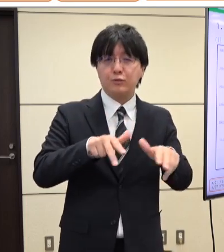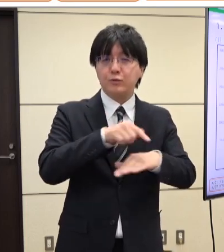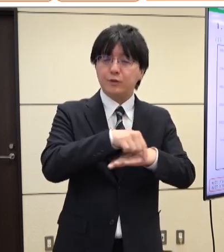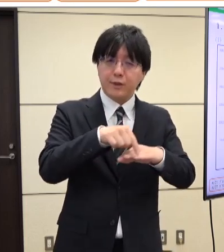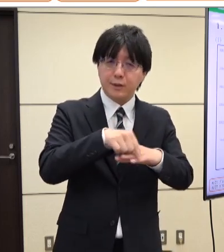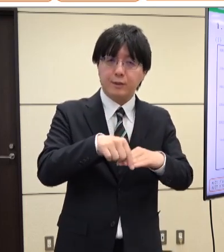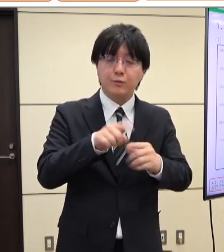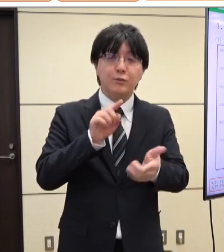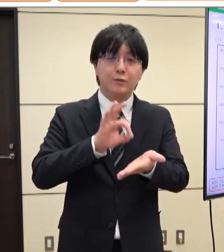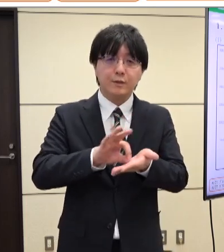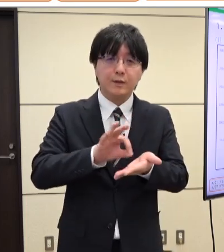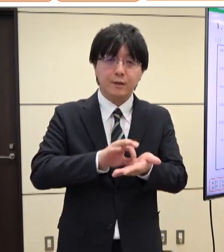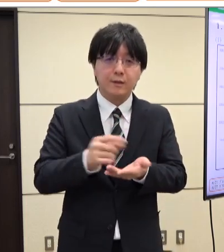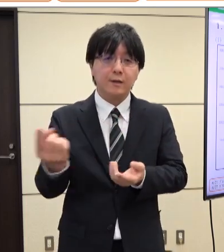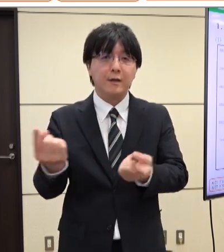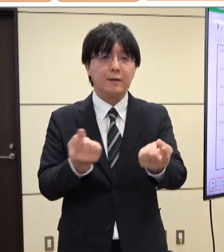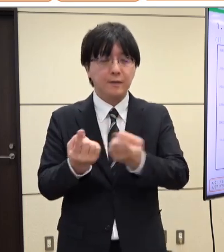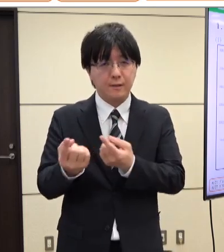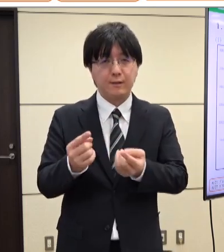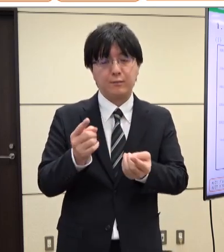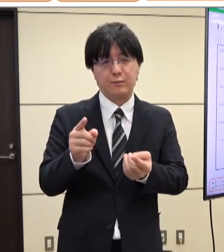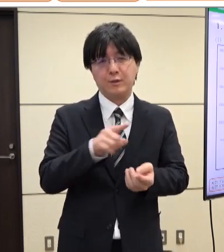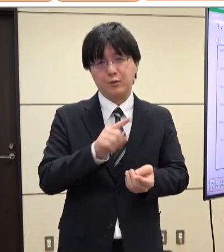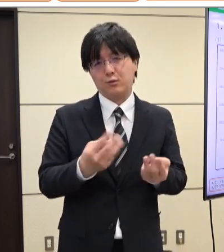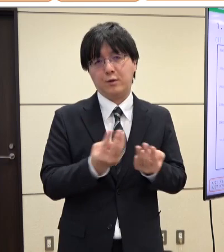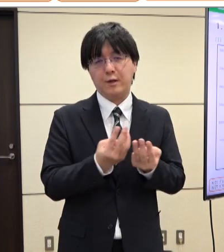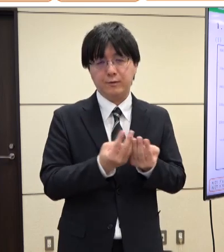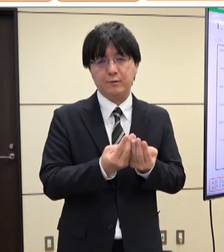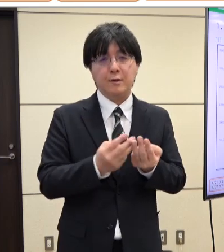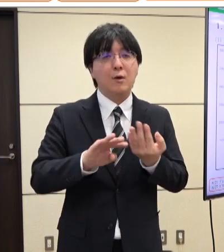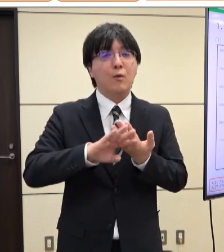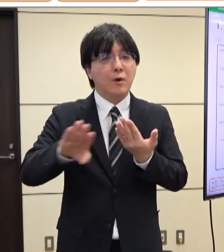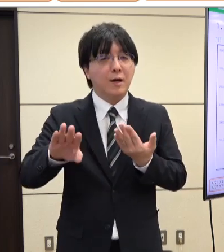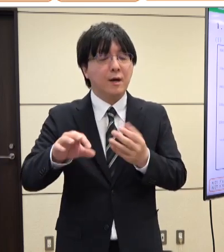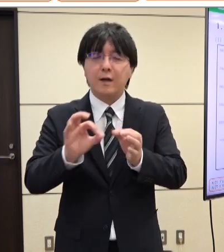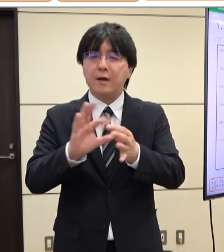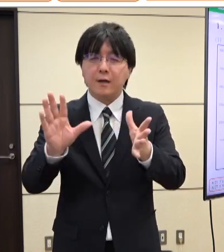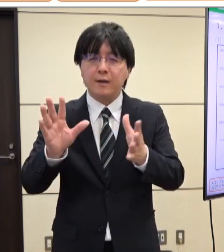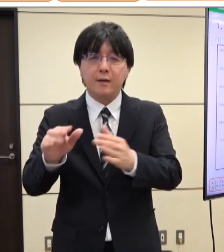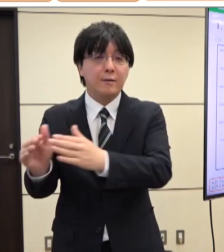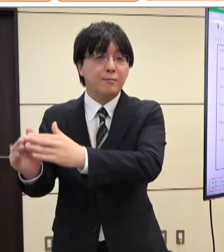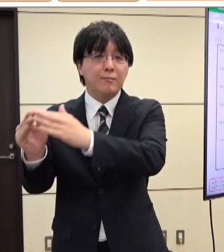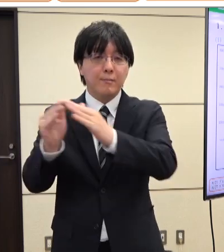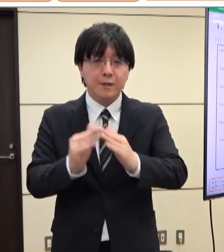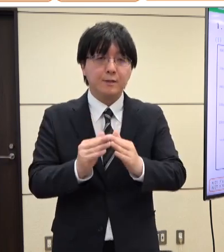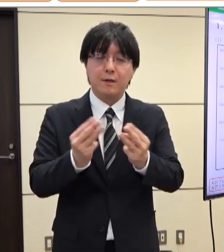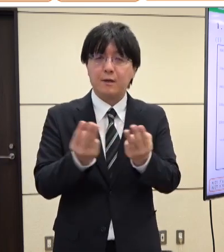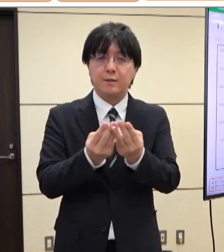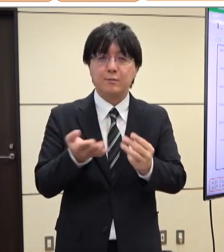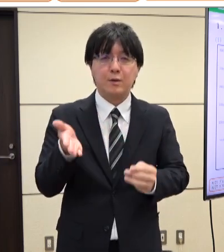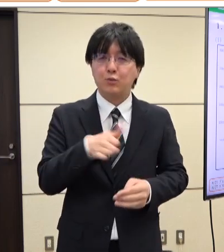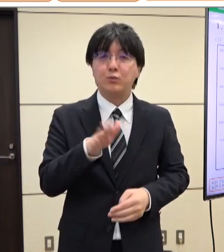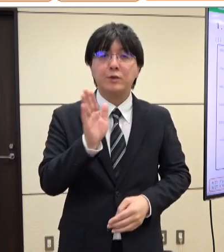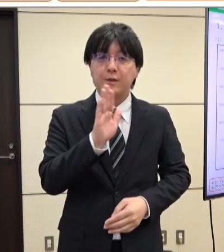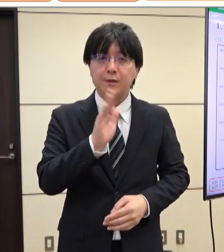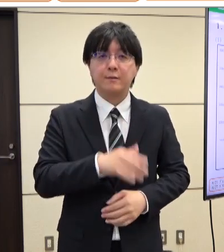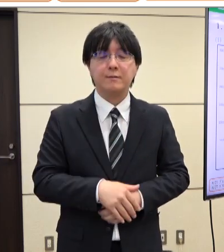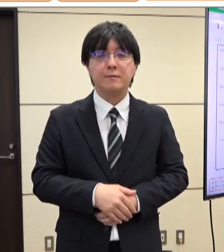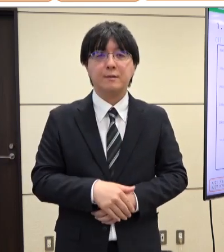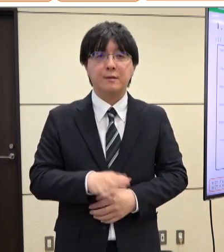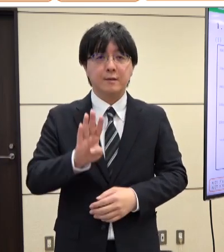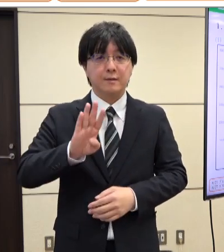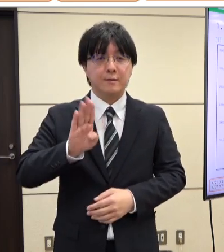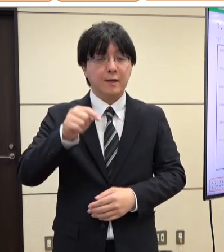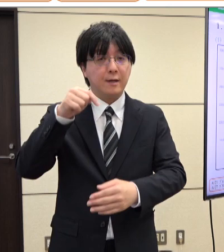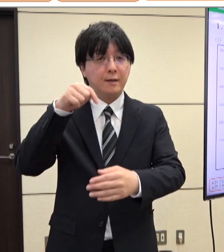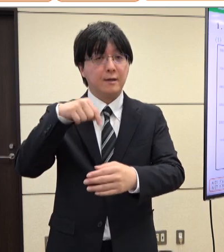住施策ほとんどが県外が対象になります。まあ、その点では統計的に県外で、県内はどっちかというと結婚の関係だよね、